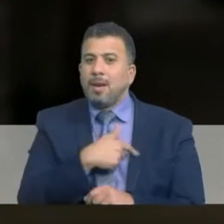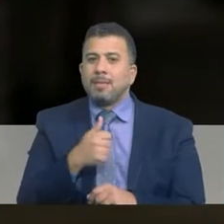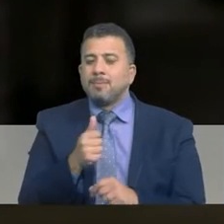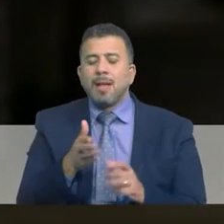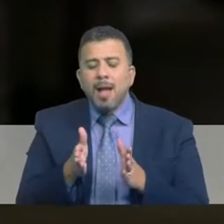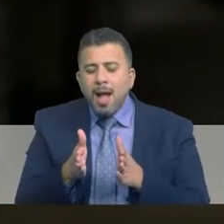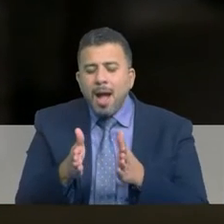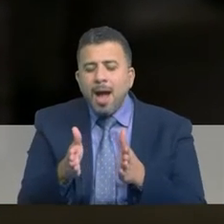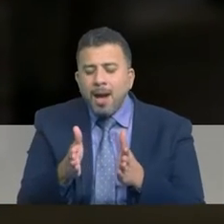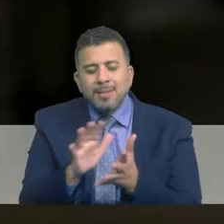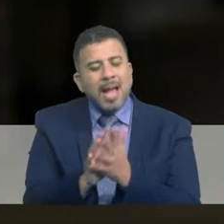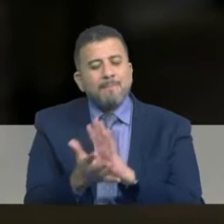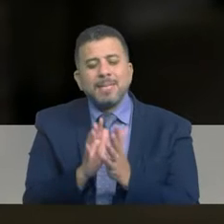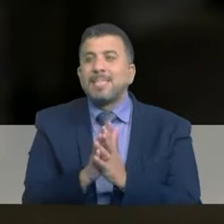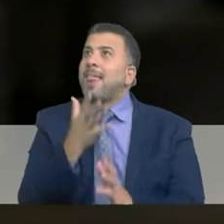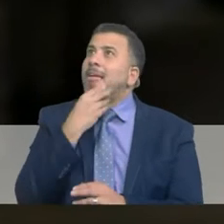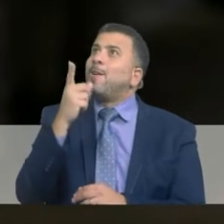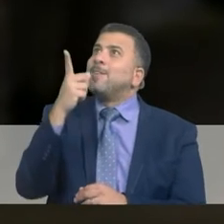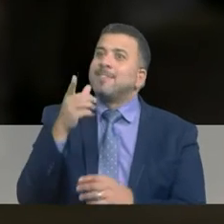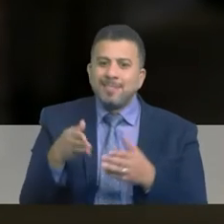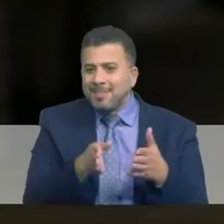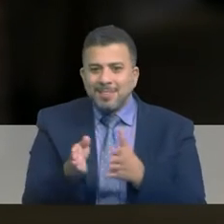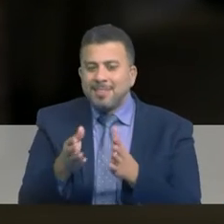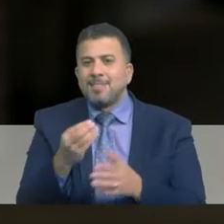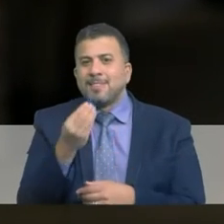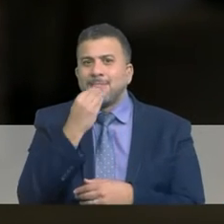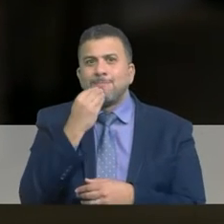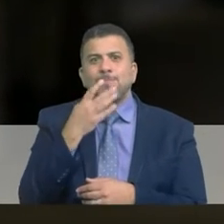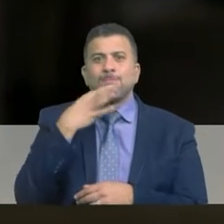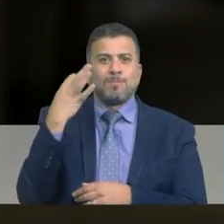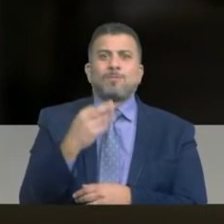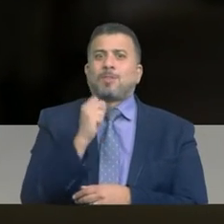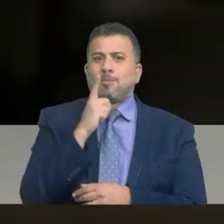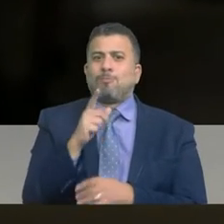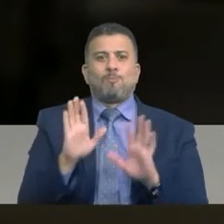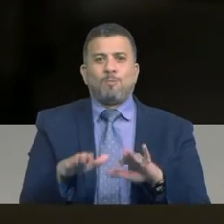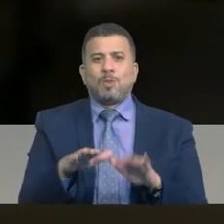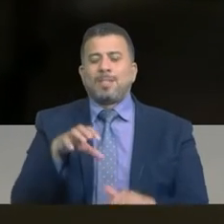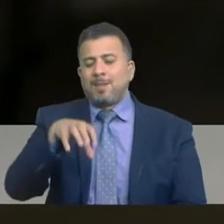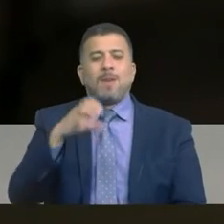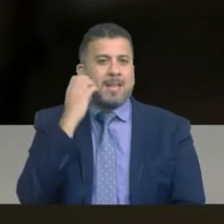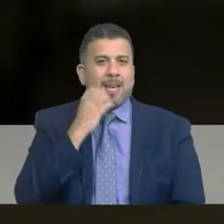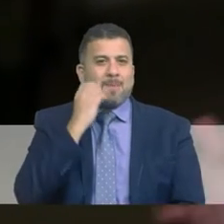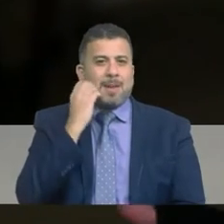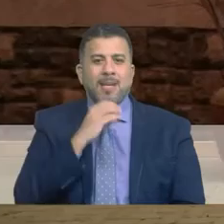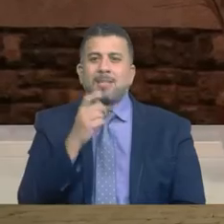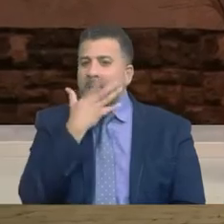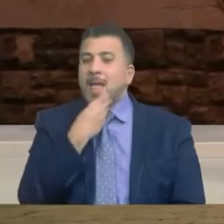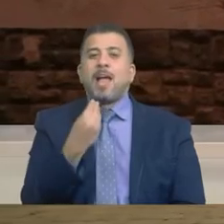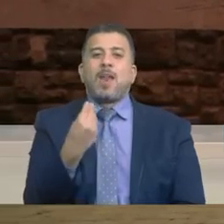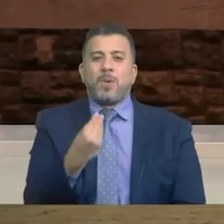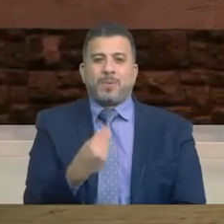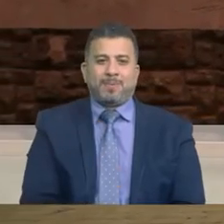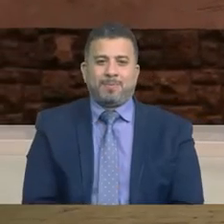حارة الخبازين بعد جذاب وجميل، ويعني يعكس الأشياء الموجودة في دولة الإمارات، الأشياء الجميلة